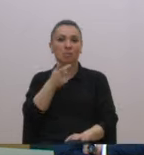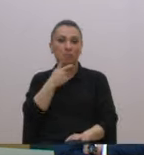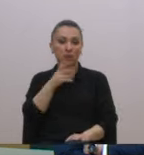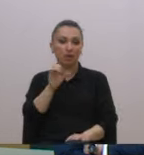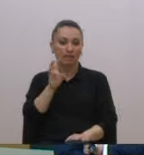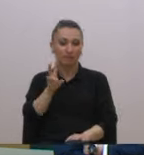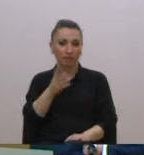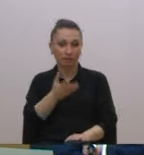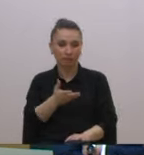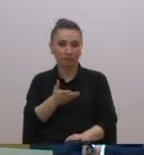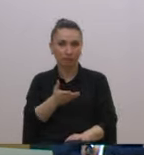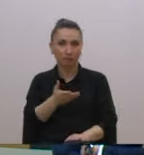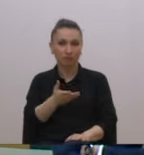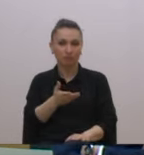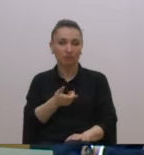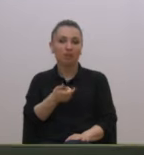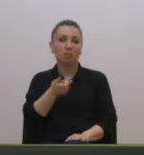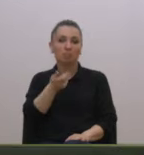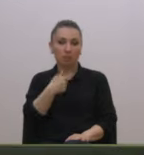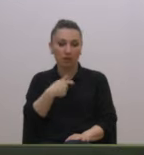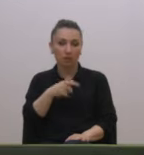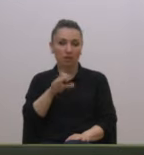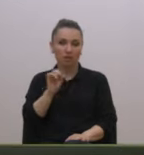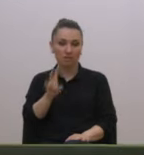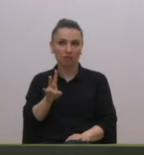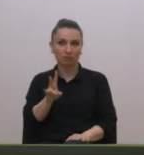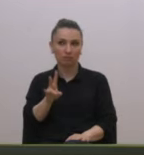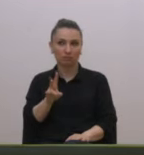ლევან. ბატონო ლევან.